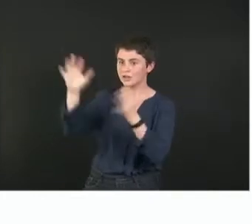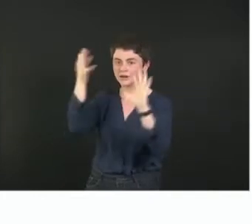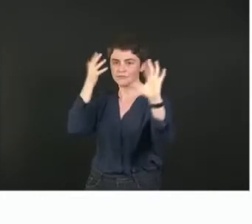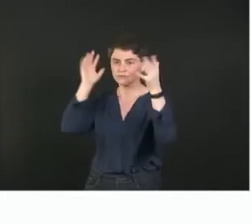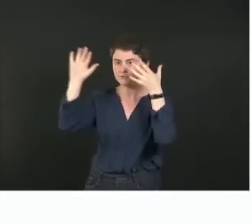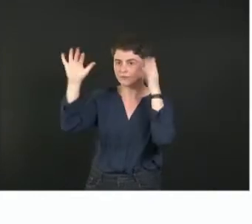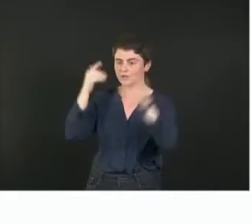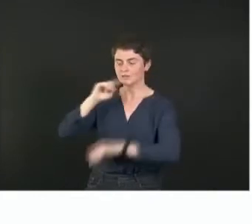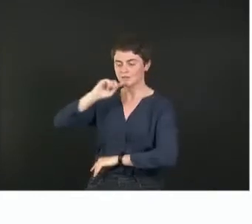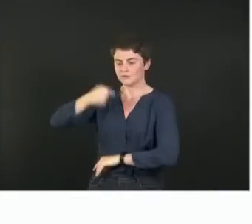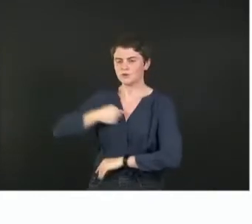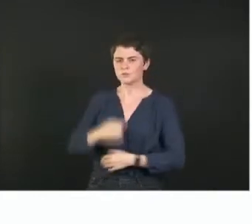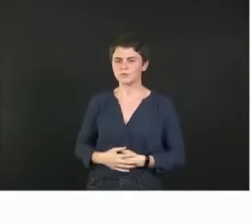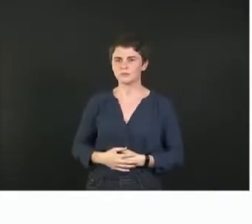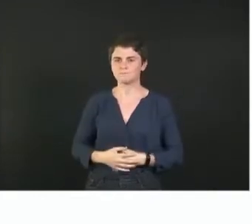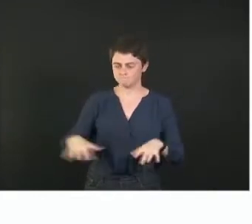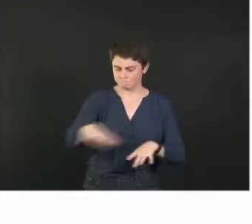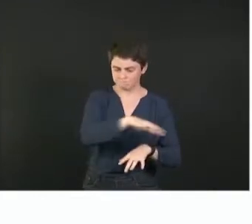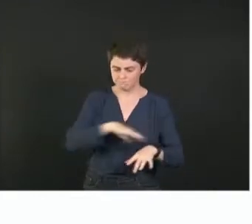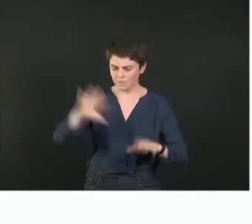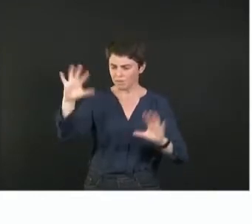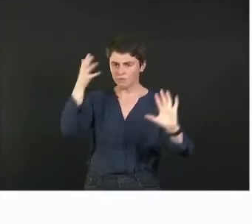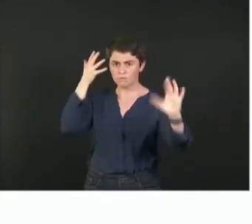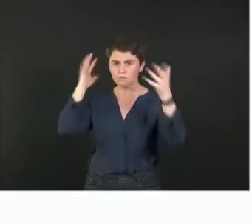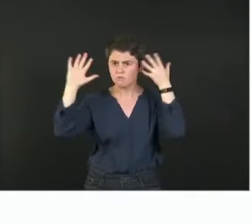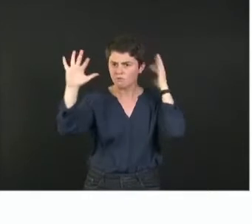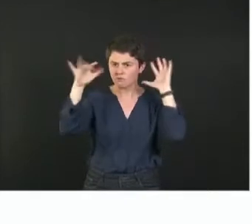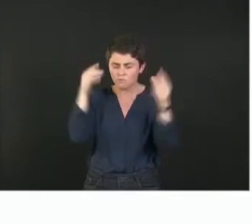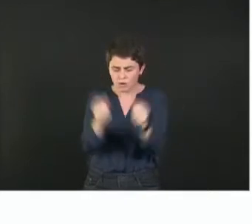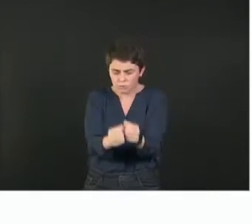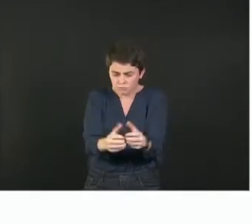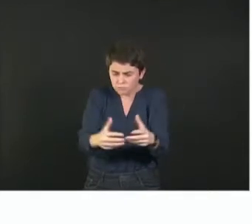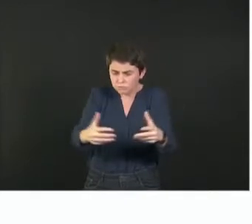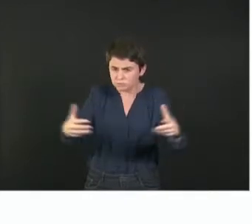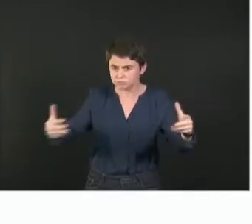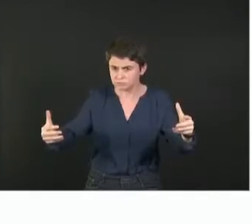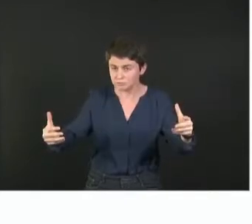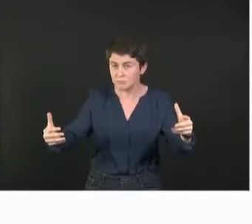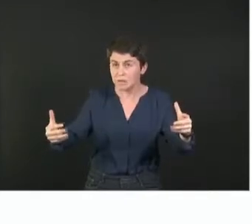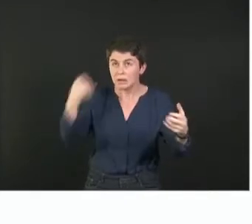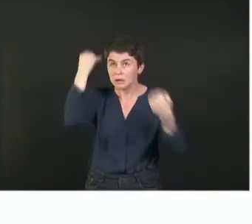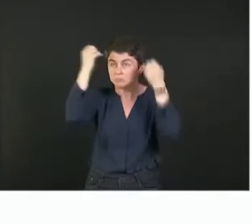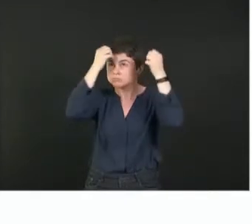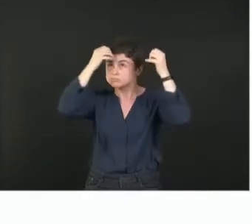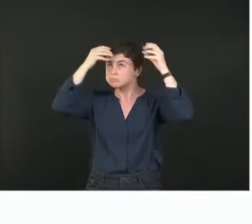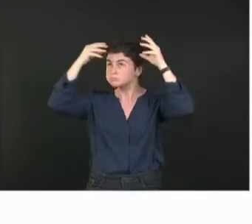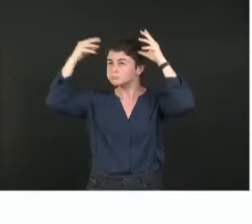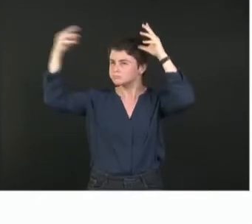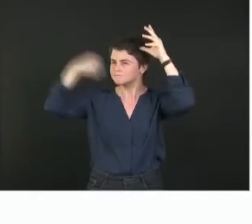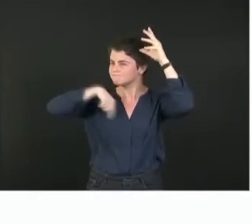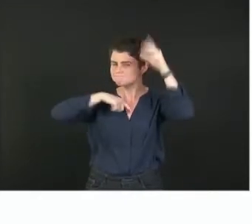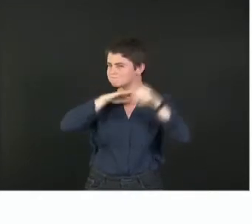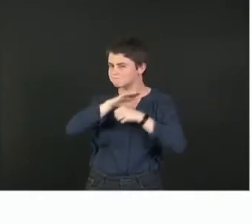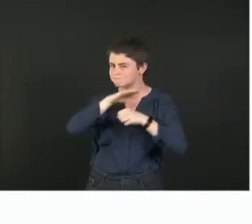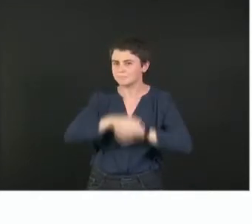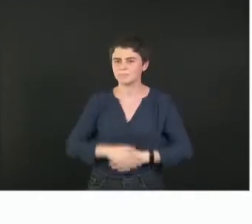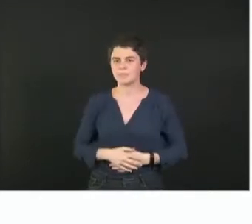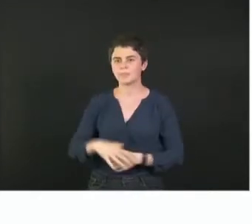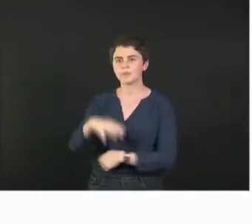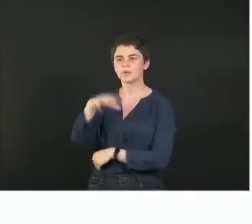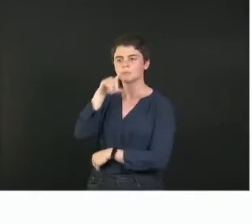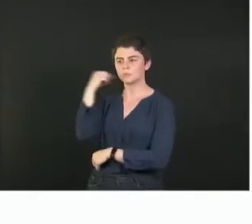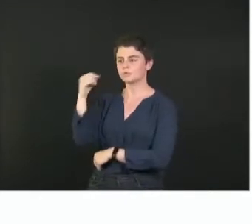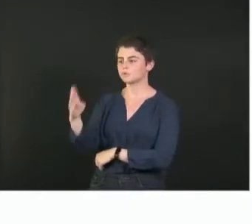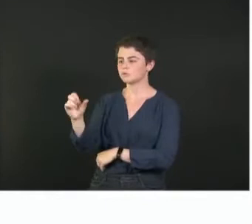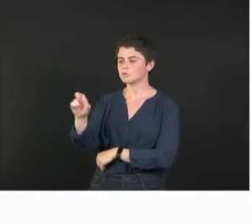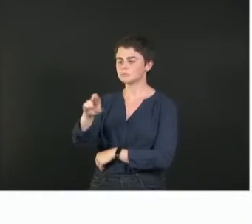forêt, elle est très présente dans ce territoire, mais peut-être même pas, on n'imagine même pas à quel point, vous nous en reparlerez. Et puis Marc Barra, vous